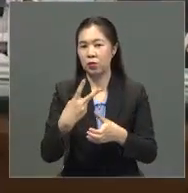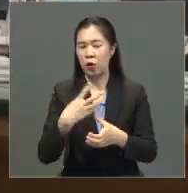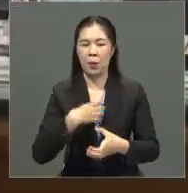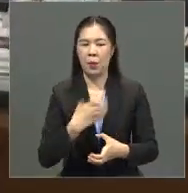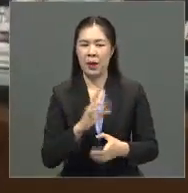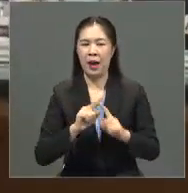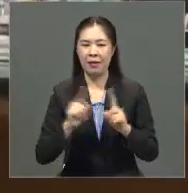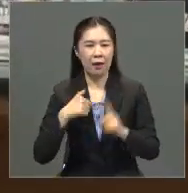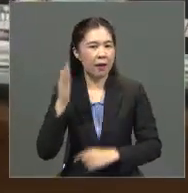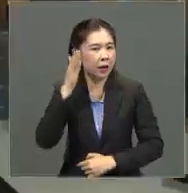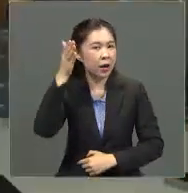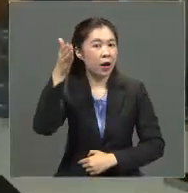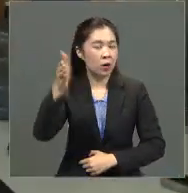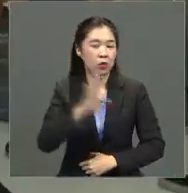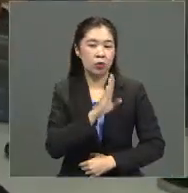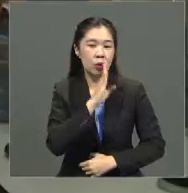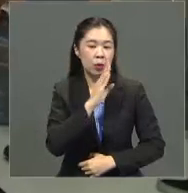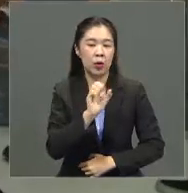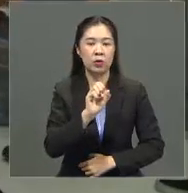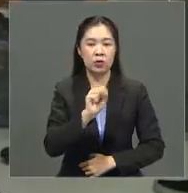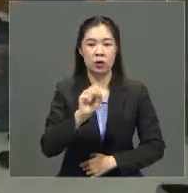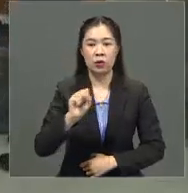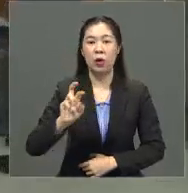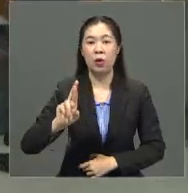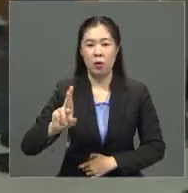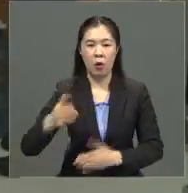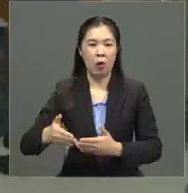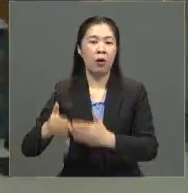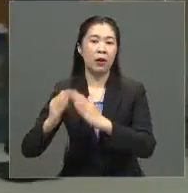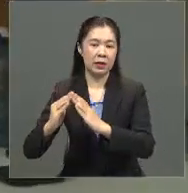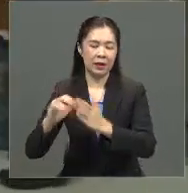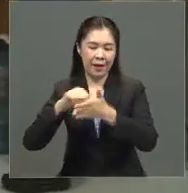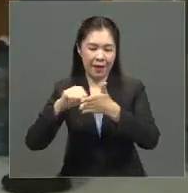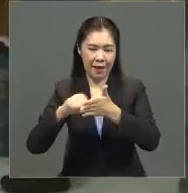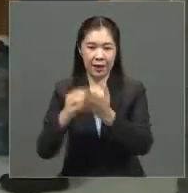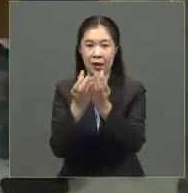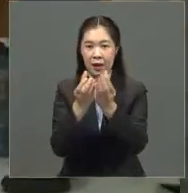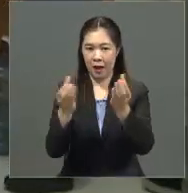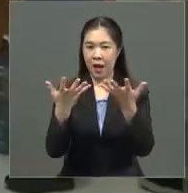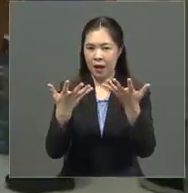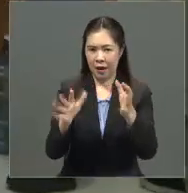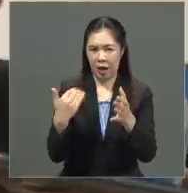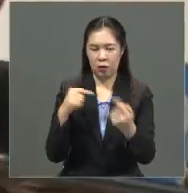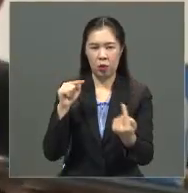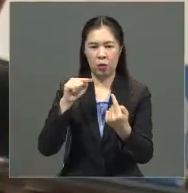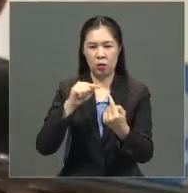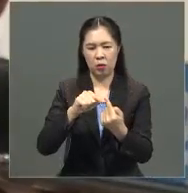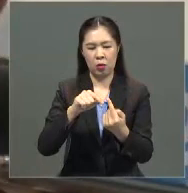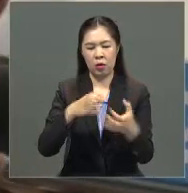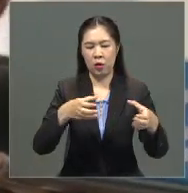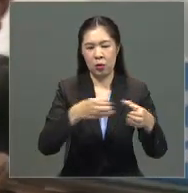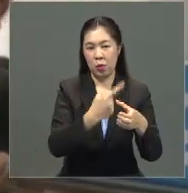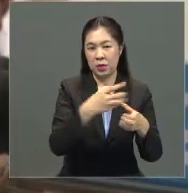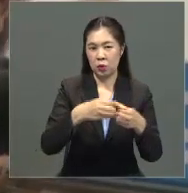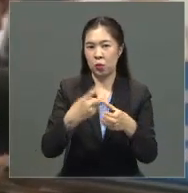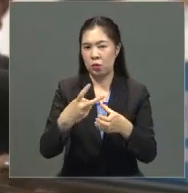ในอนาคตก็ไม่อาจรู้ได้ว่าหากมีการตั้งส.ส.ร.ขึ้นมาในการแก้รัฐธรรมนูญแล้วเนี่ยจะไม่ไปก้าวล่วงแก้